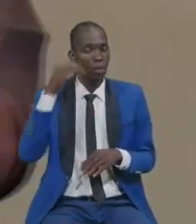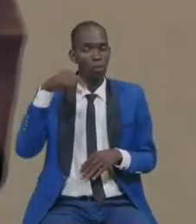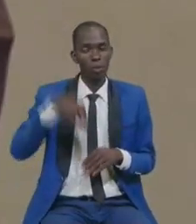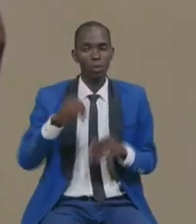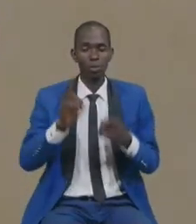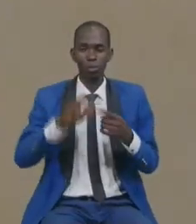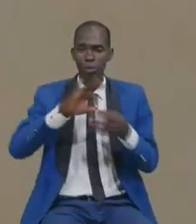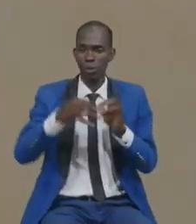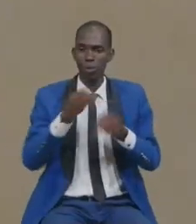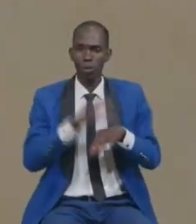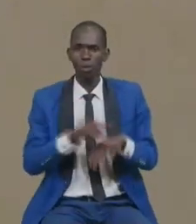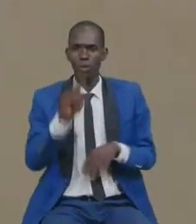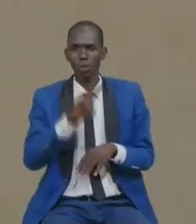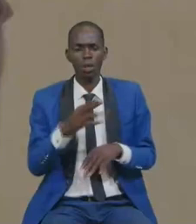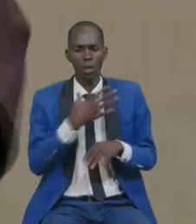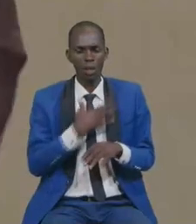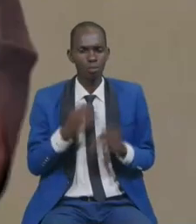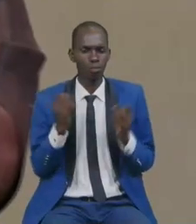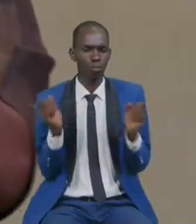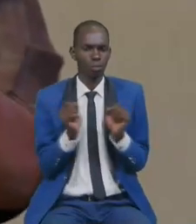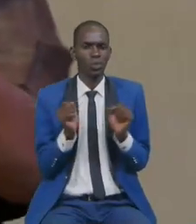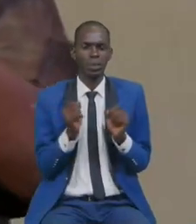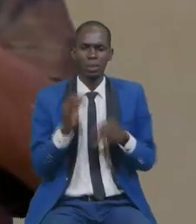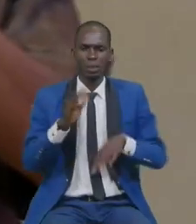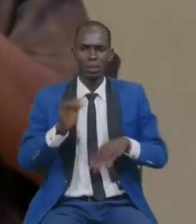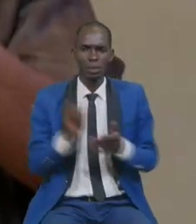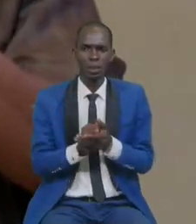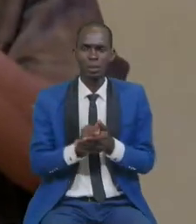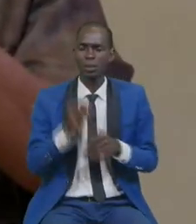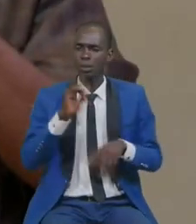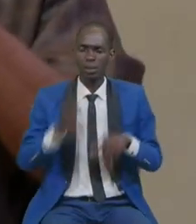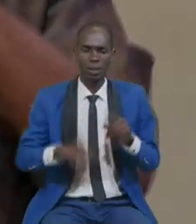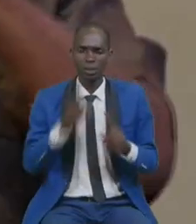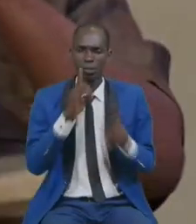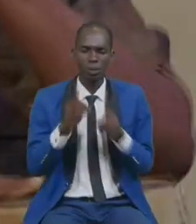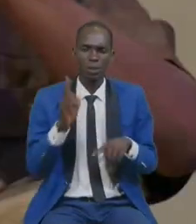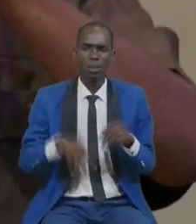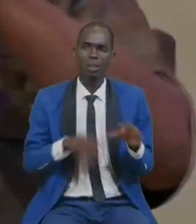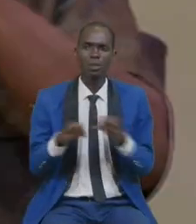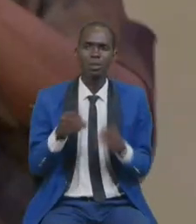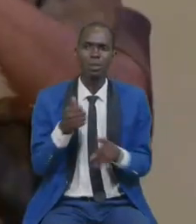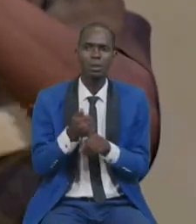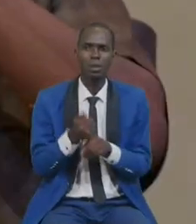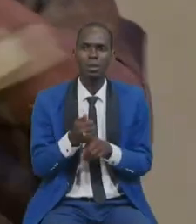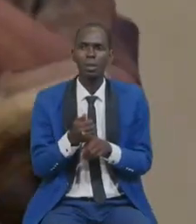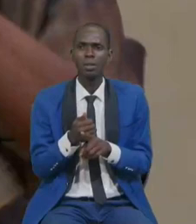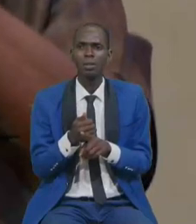Je ne pouvais pas parler, je ne pouvais même plus m'expliquer. C'est ma femme qui lui a expliqué. Quand j'ai appelé